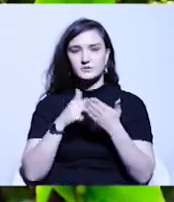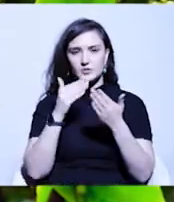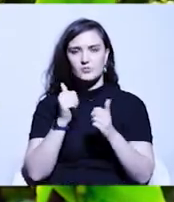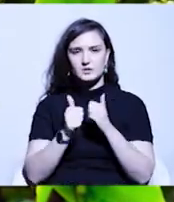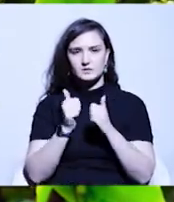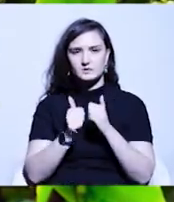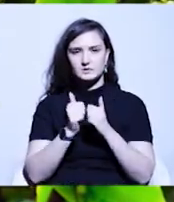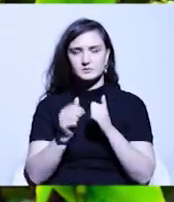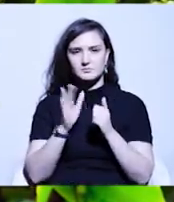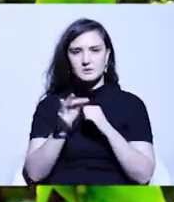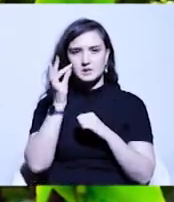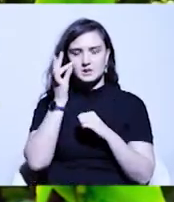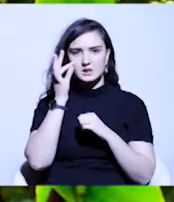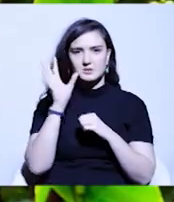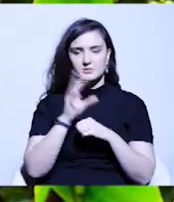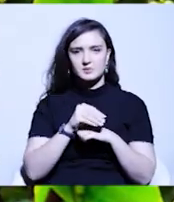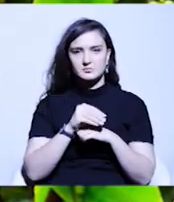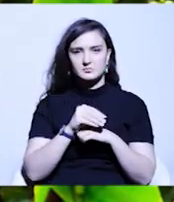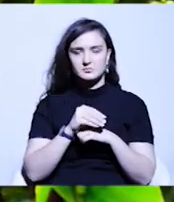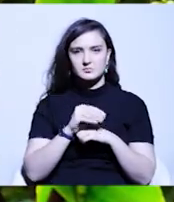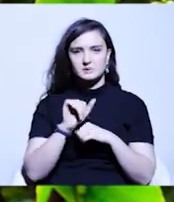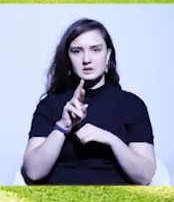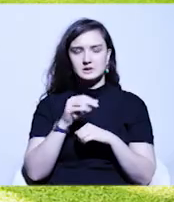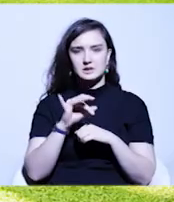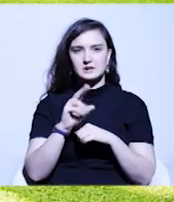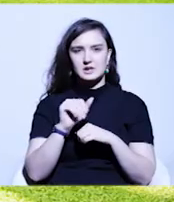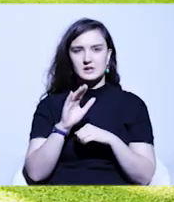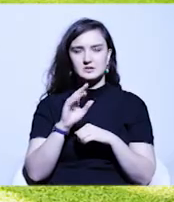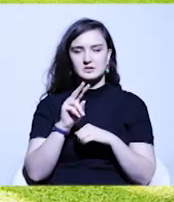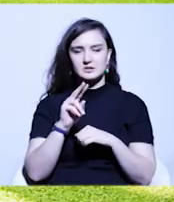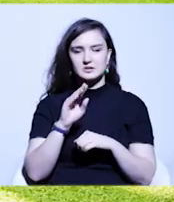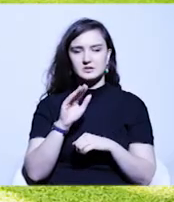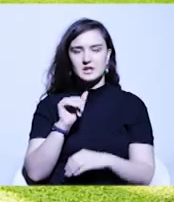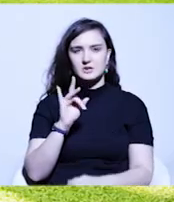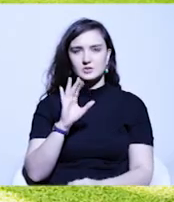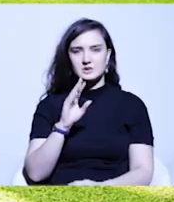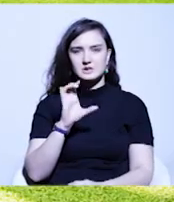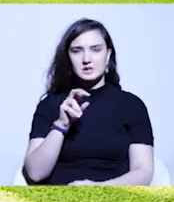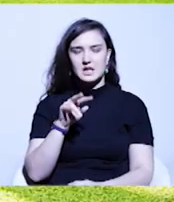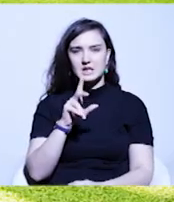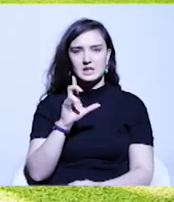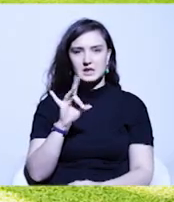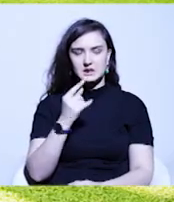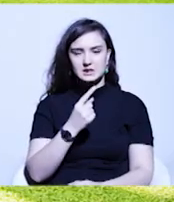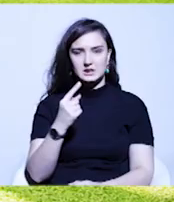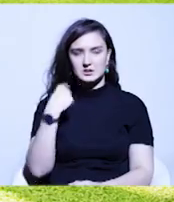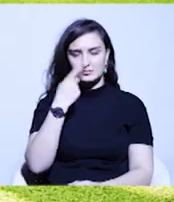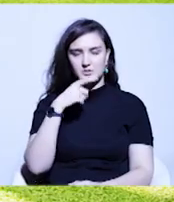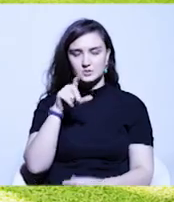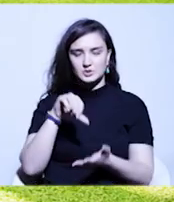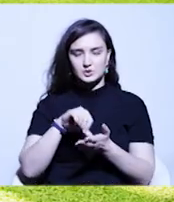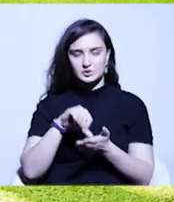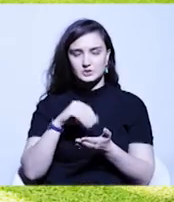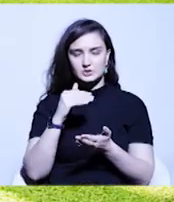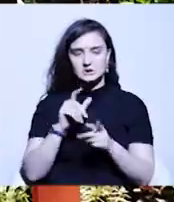ყოველთვის მახსენდება ანდრეი ტარკოვსკის ფილმიდან სტალკერი, ერთ-ერთი პერსონაჟის